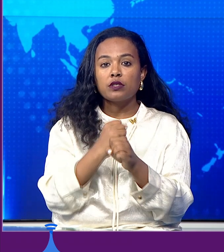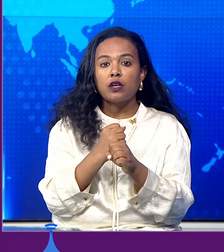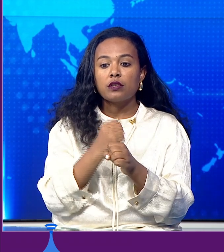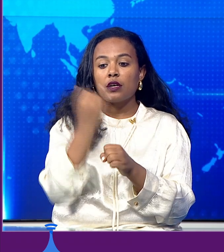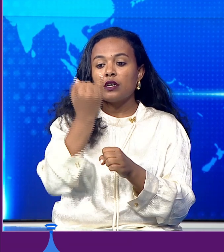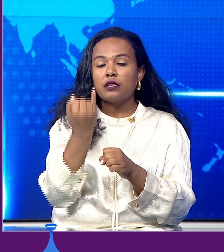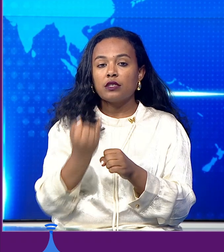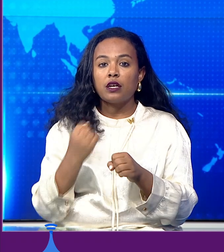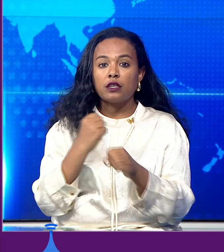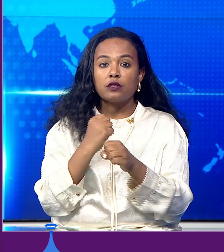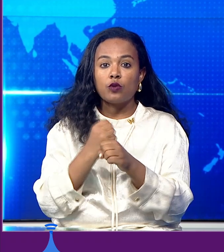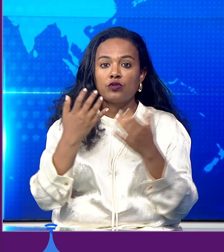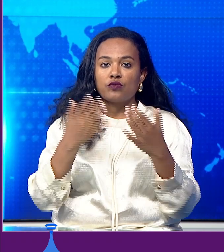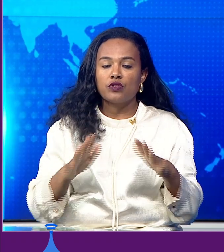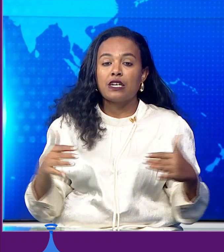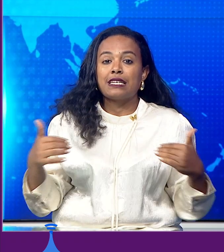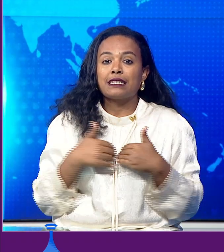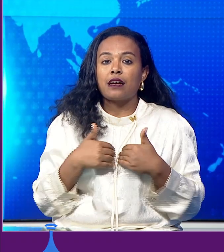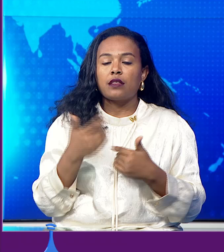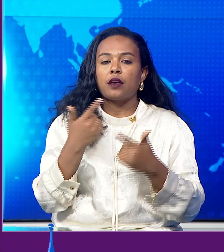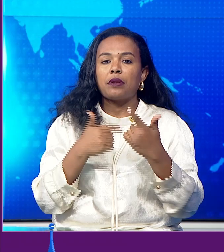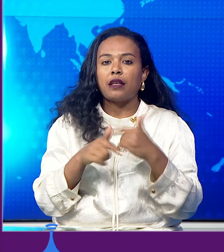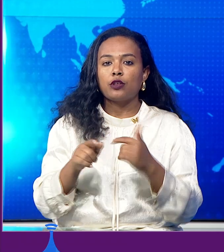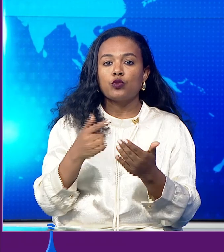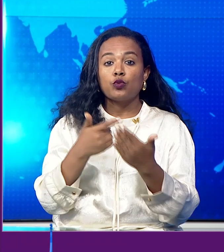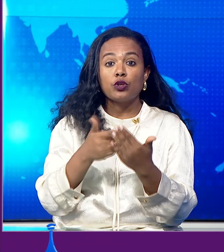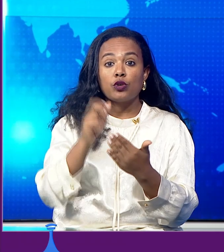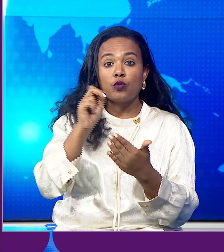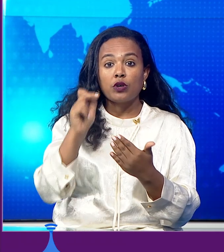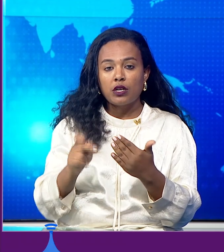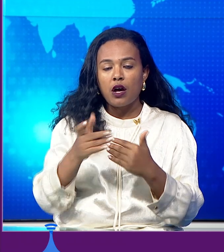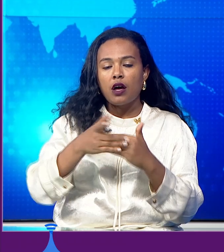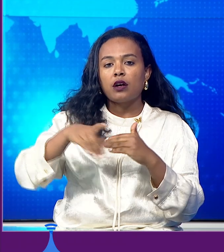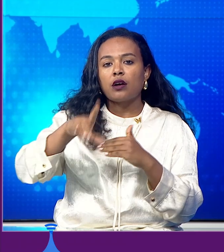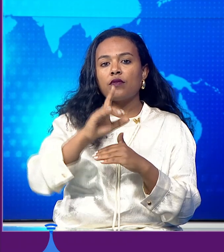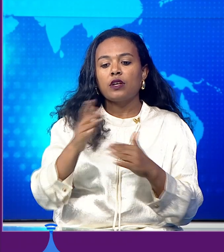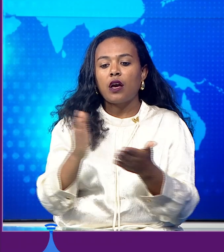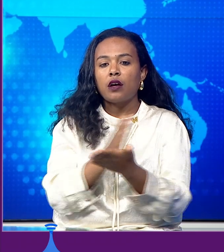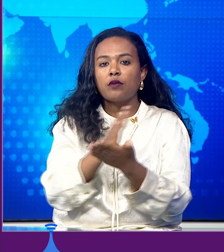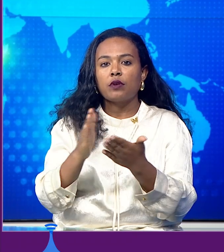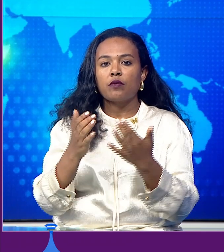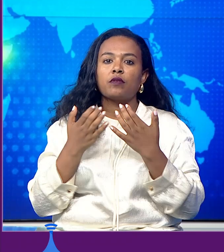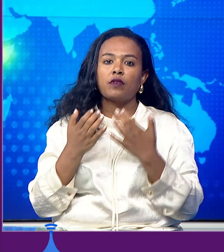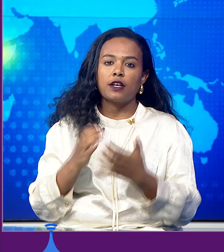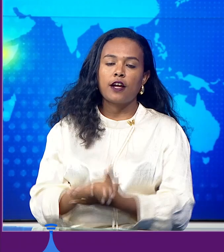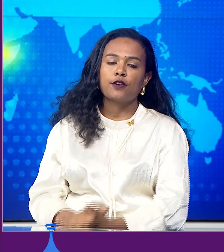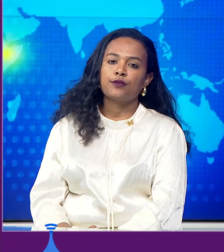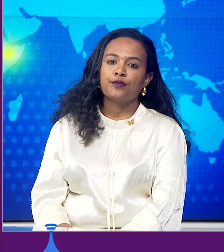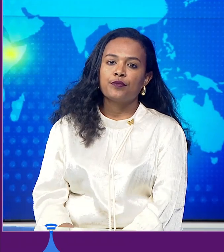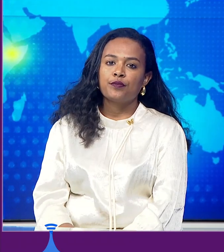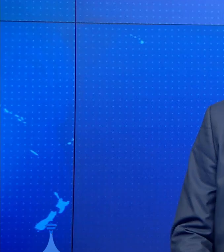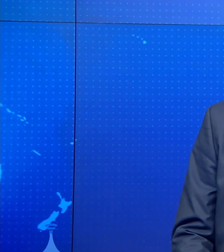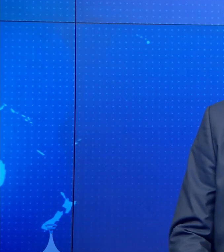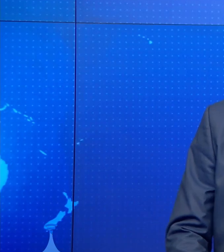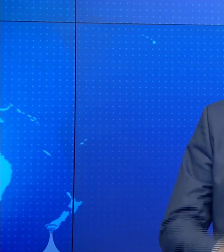ዲዛይኒንግ ስራዎች ተሰርተዋል። ስጋት ያዣበበበት የዳሰነች ወረዳ ከፍተኛ ርብርብን ይፈልጋል።